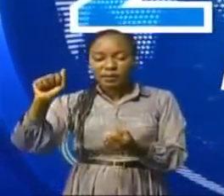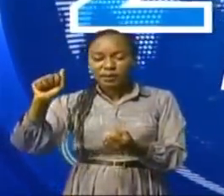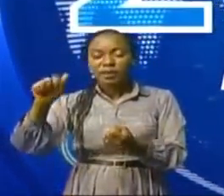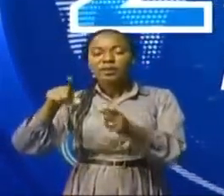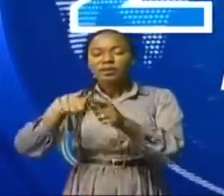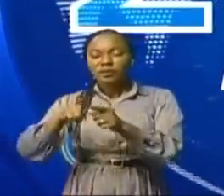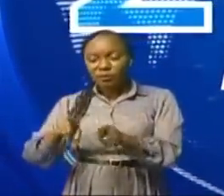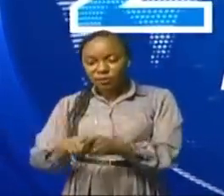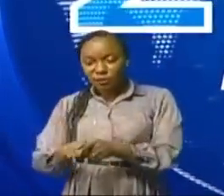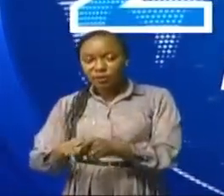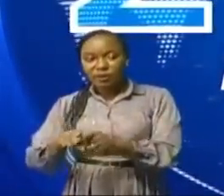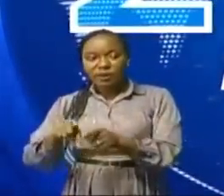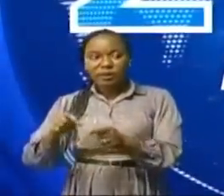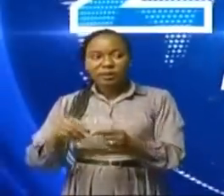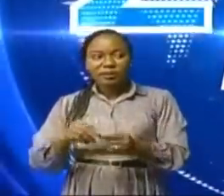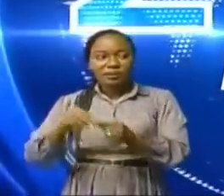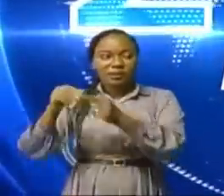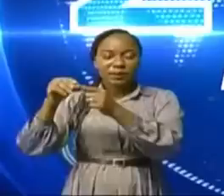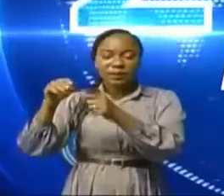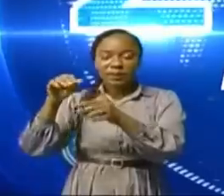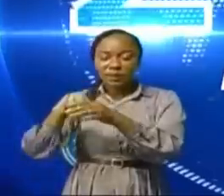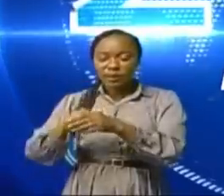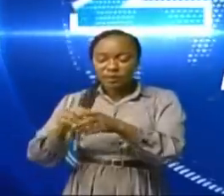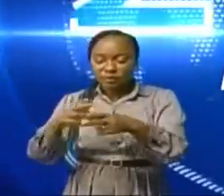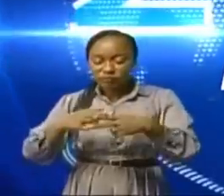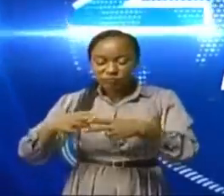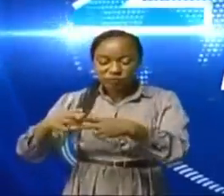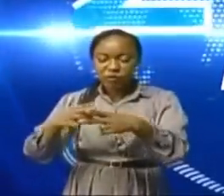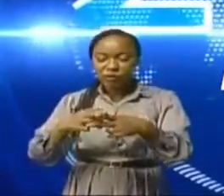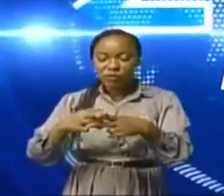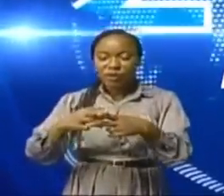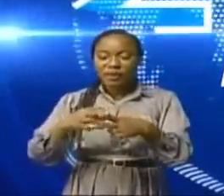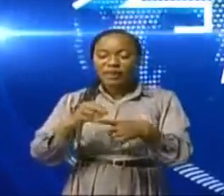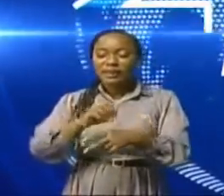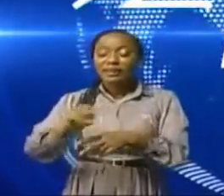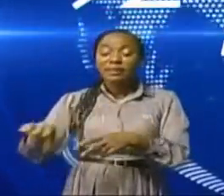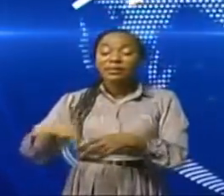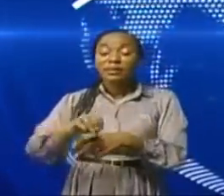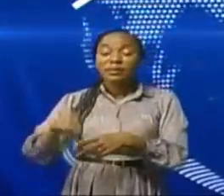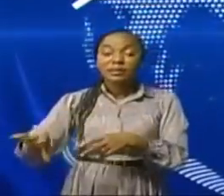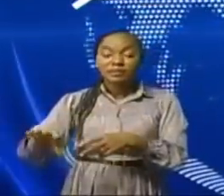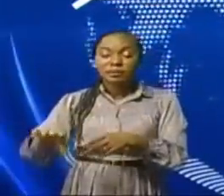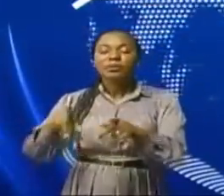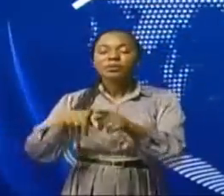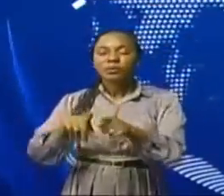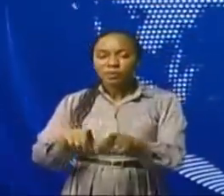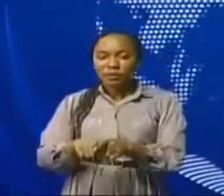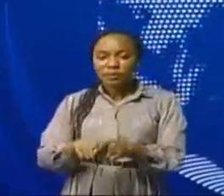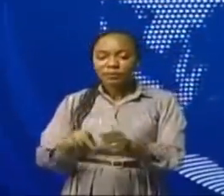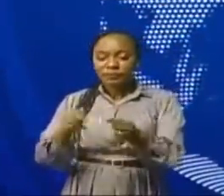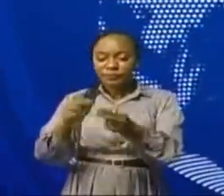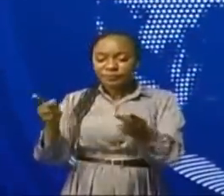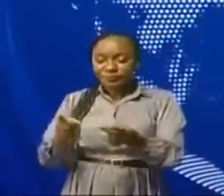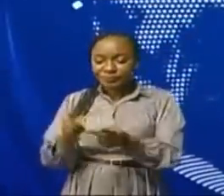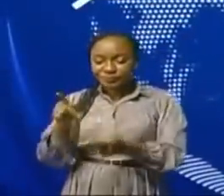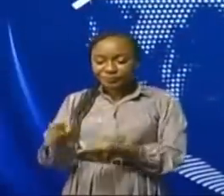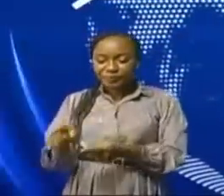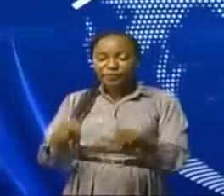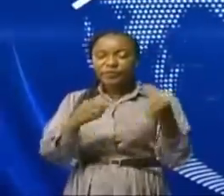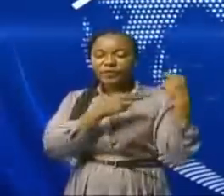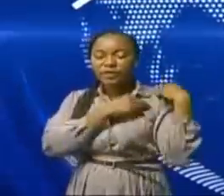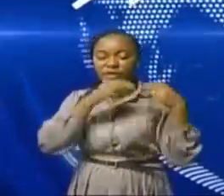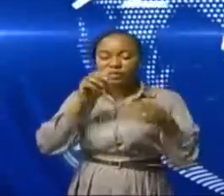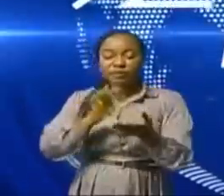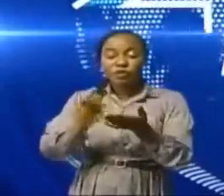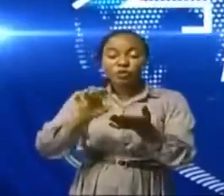Seyahat, spécialisée dans la gestion des déchets solides dans plusieurs pays pays. Les postes concernés sont chef